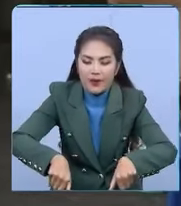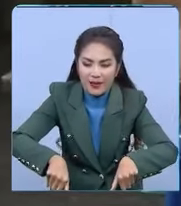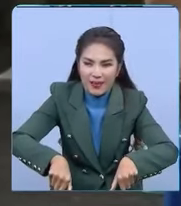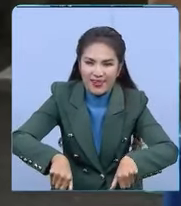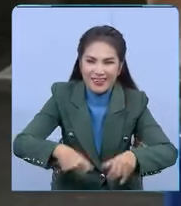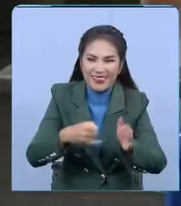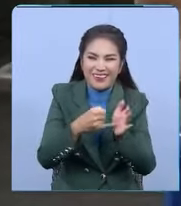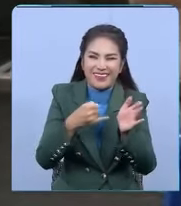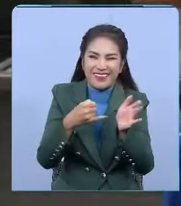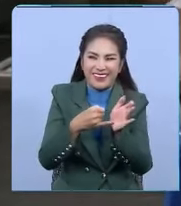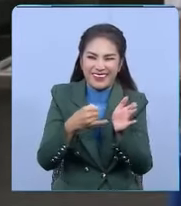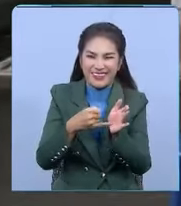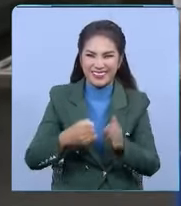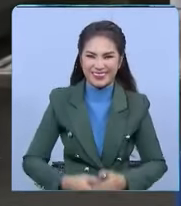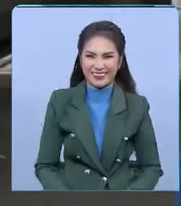เ